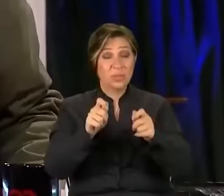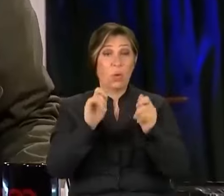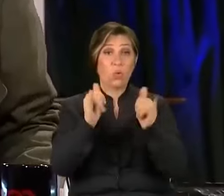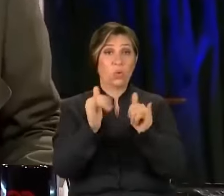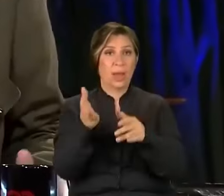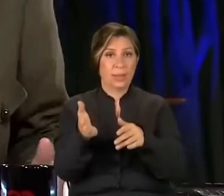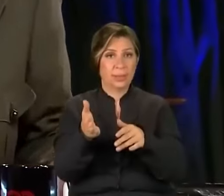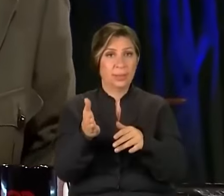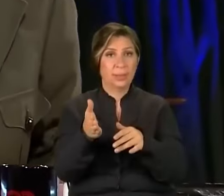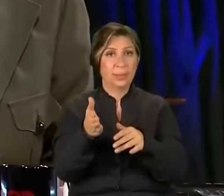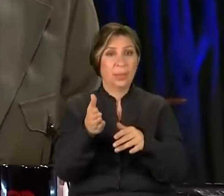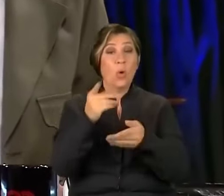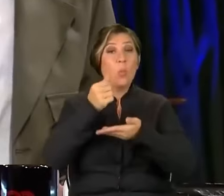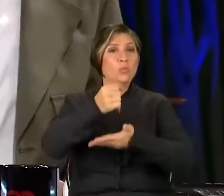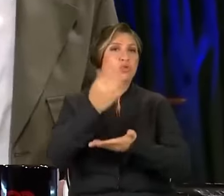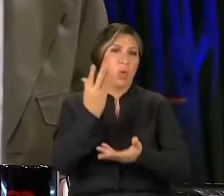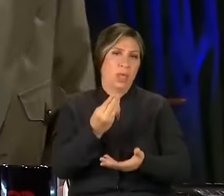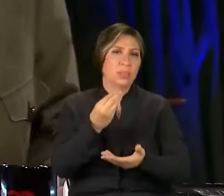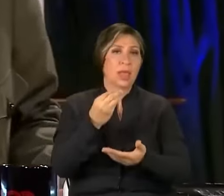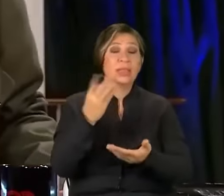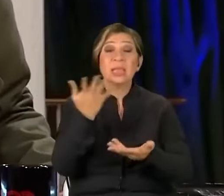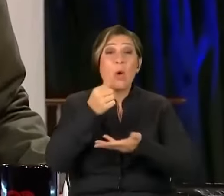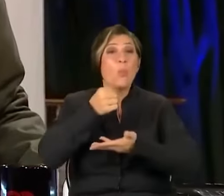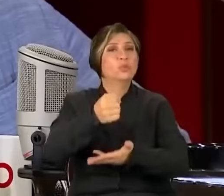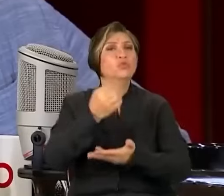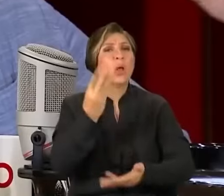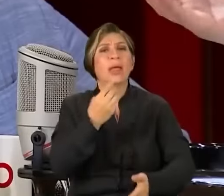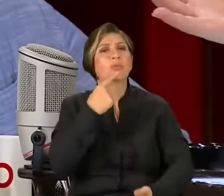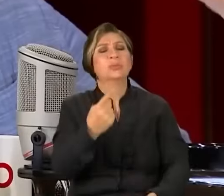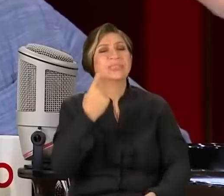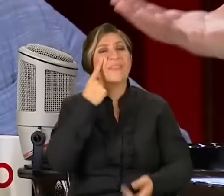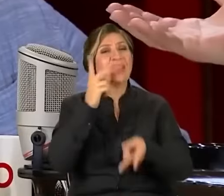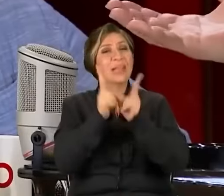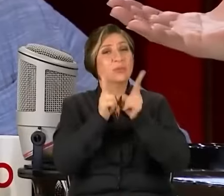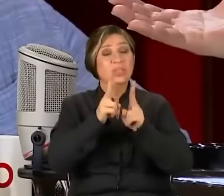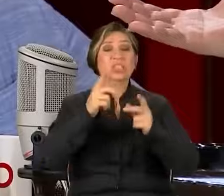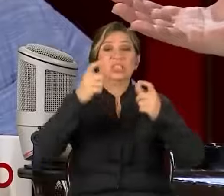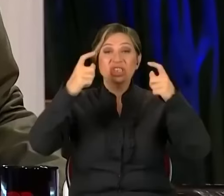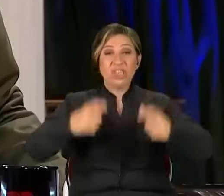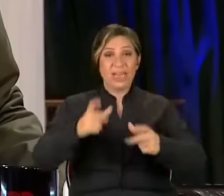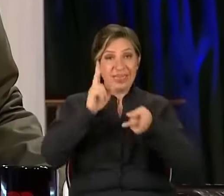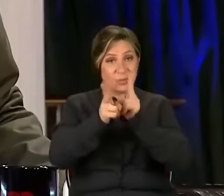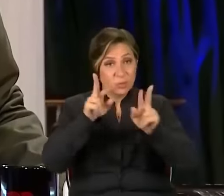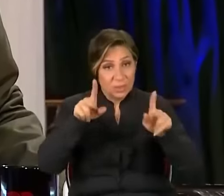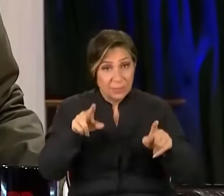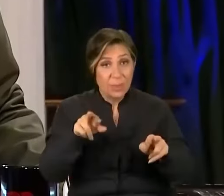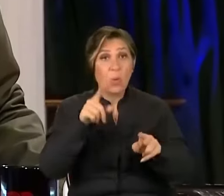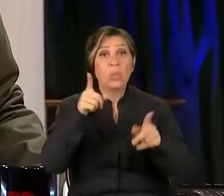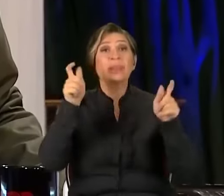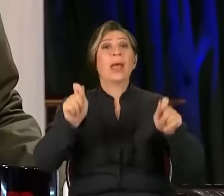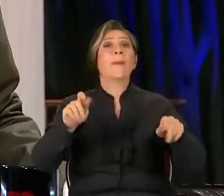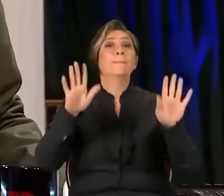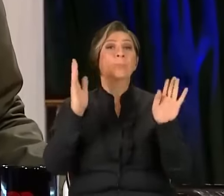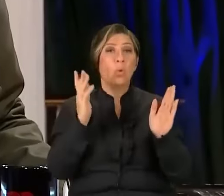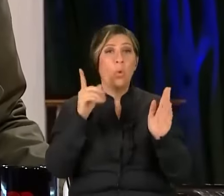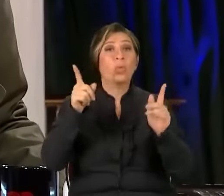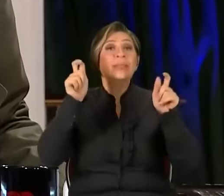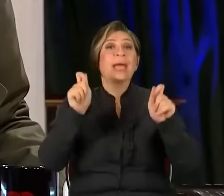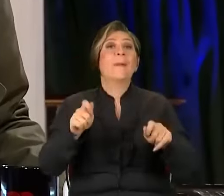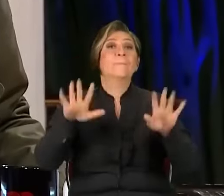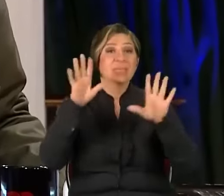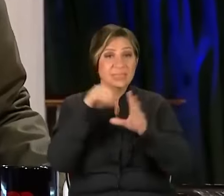oyunlar. Yani bir kere niye ödenekli tiyatroların, yani devlet tiyatrosu gibi, şehir tiyatrosu gibi bu yazarları oynayabilmek maalesef. Onlar